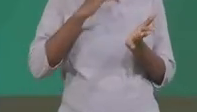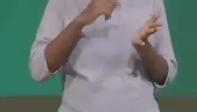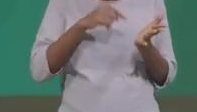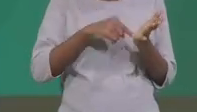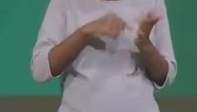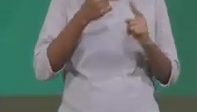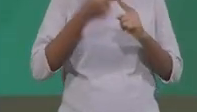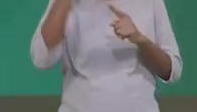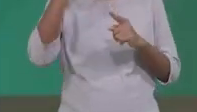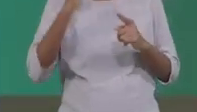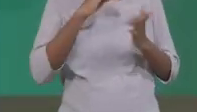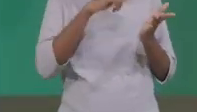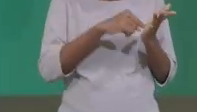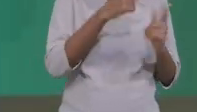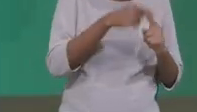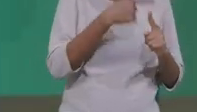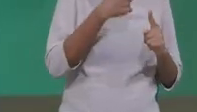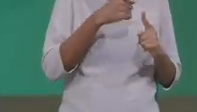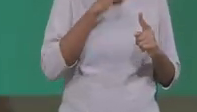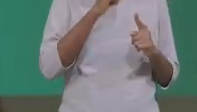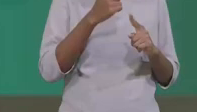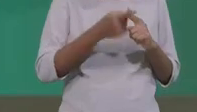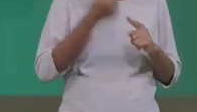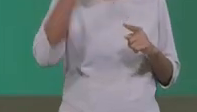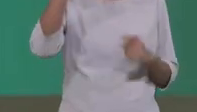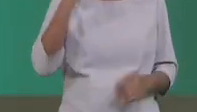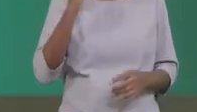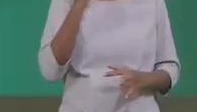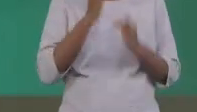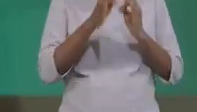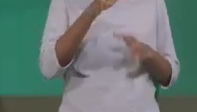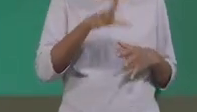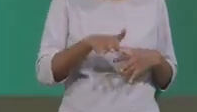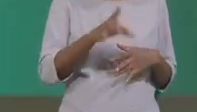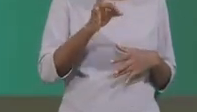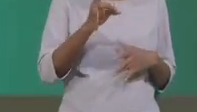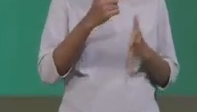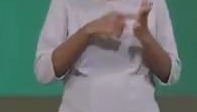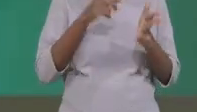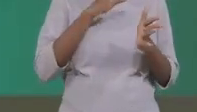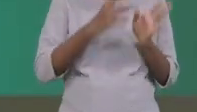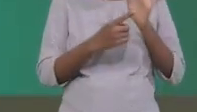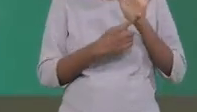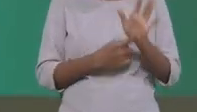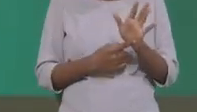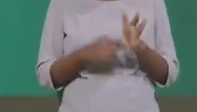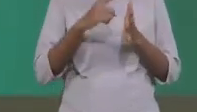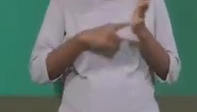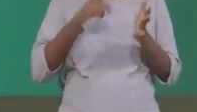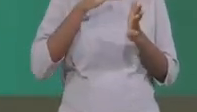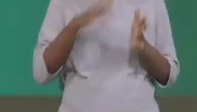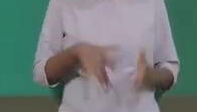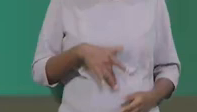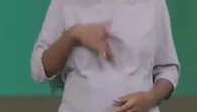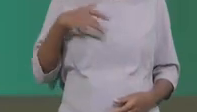est-ce que ça vient de Dieu? Est-ce que tel vient de Dieu ou ne vient pas de Dieu? Si vous trouvez ce que vous